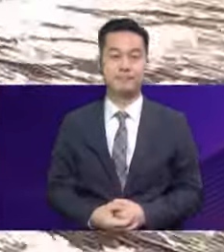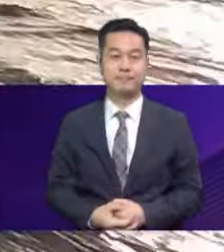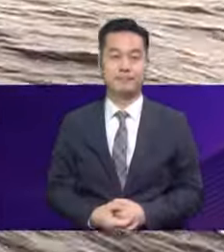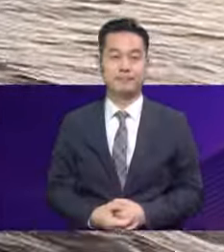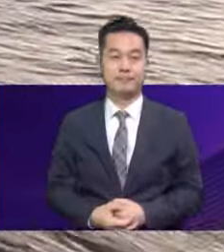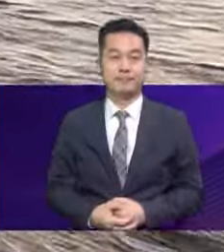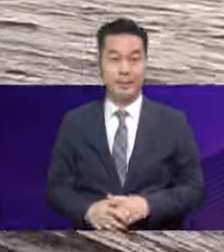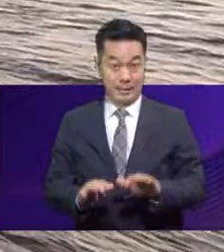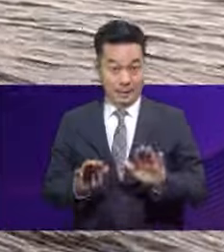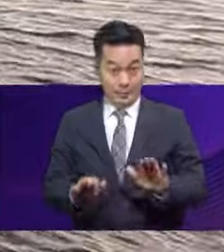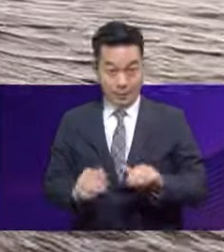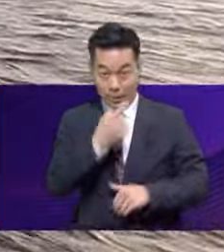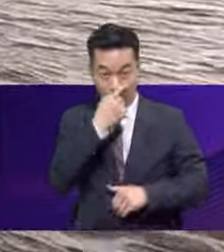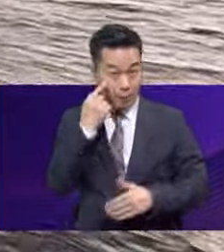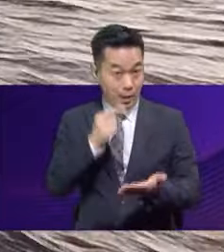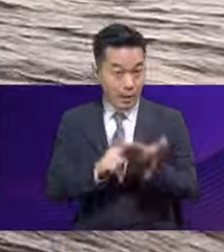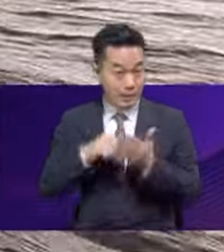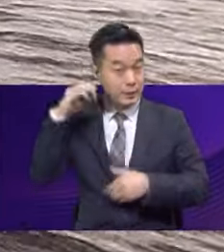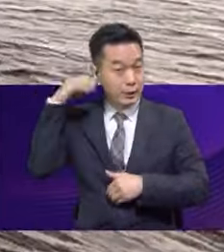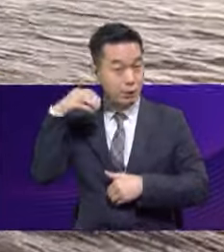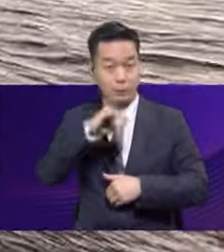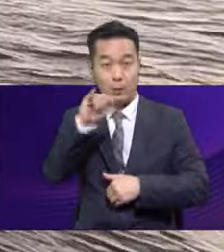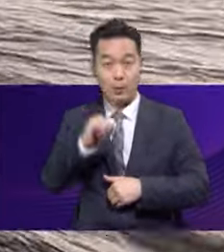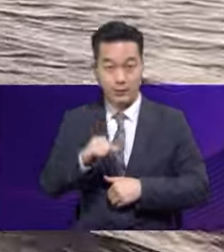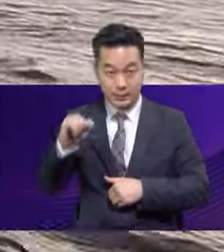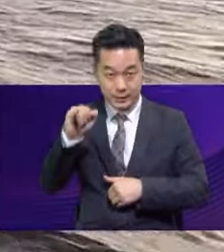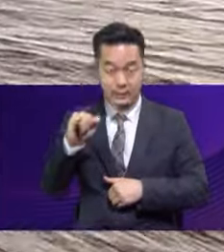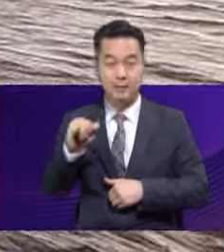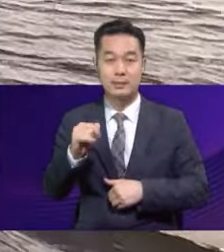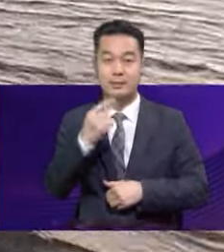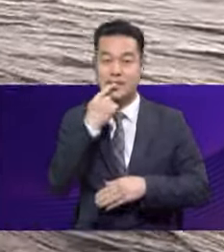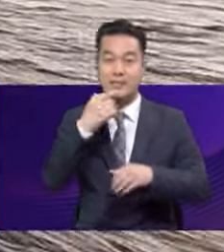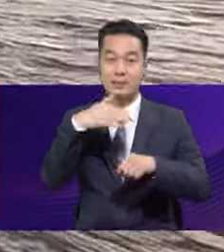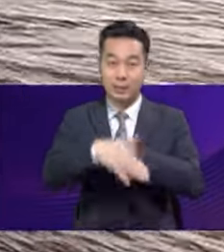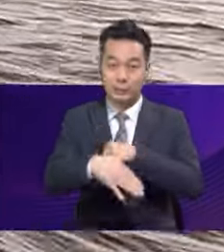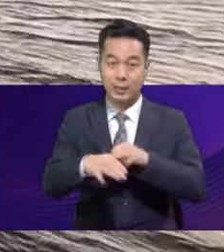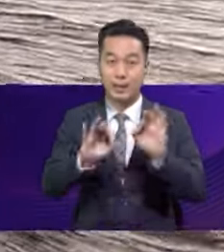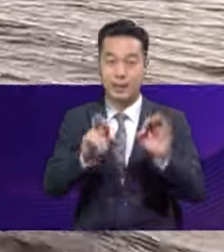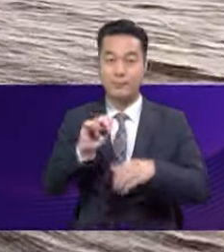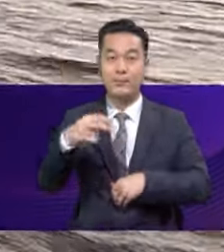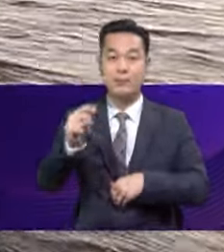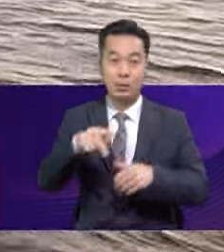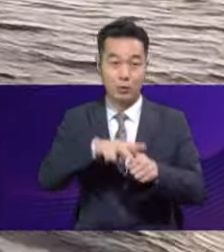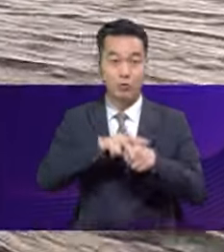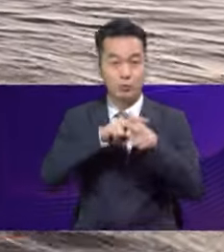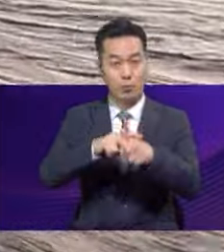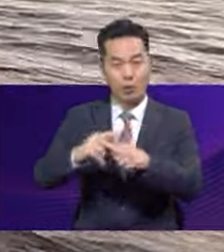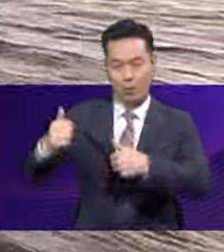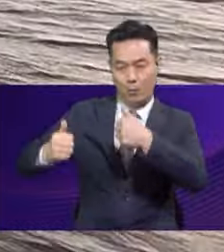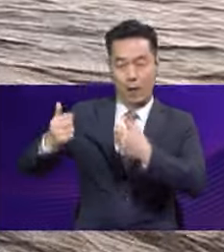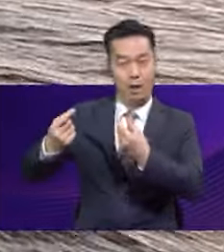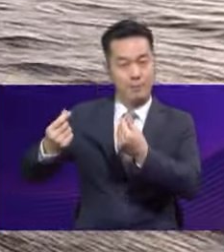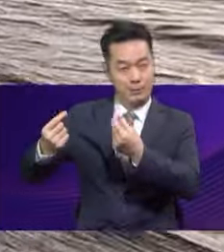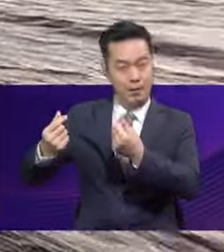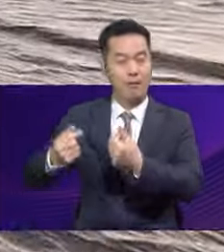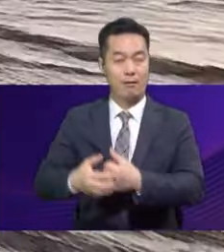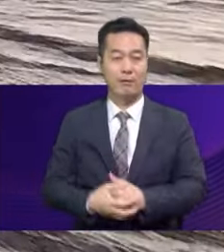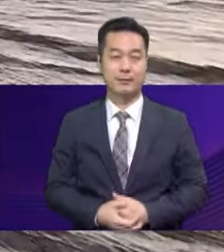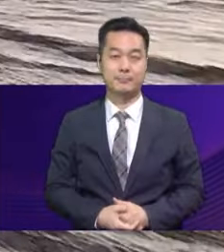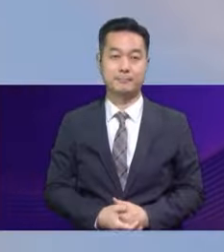자, 이번에 확인해 볼 지역구 서울 영등포 을입니다. 민주당 김민석 후보와 국민의힘 박용찬 후보가 오차 범위 내 경합을 펼칠 것으로